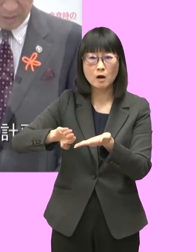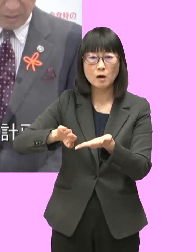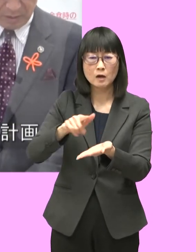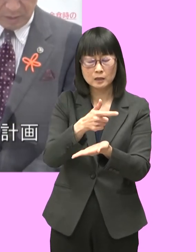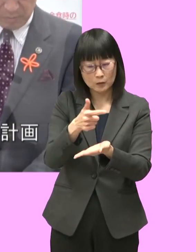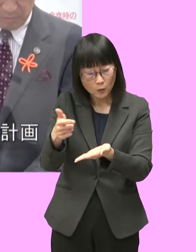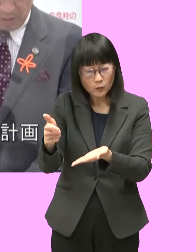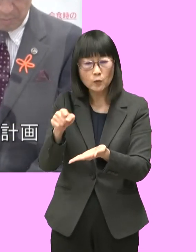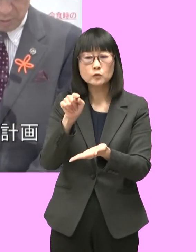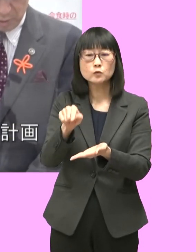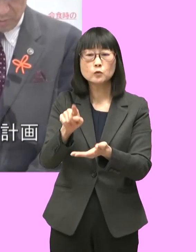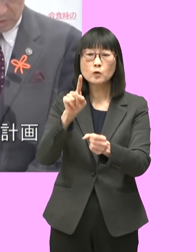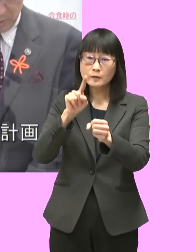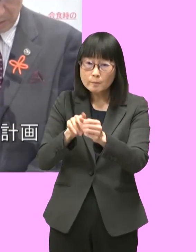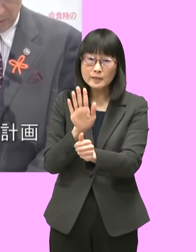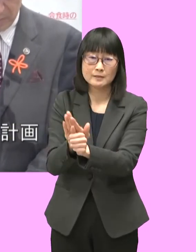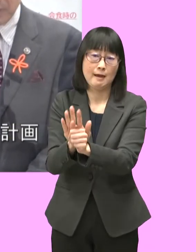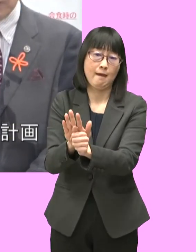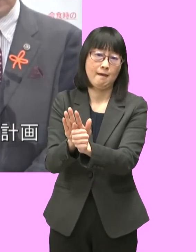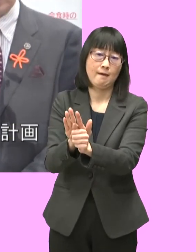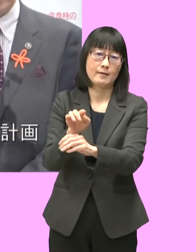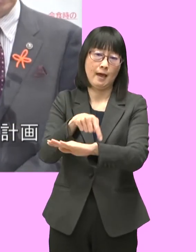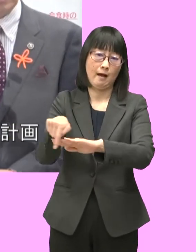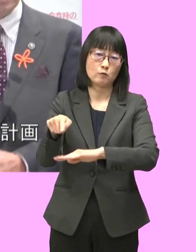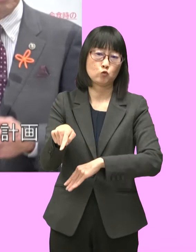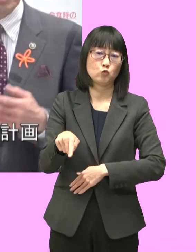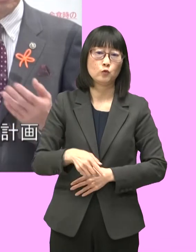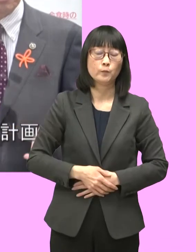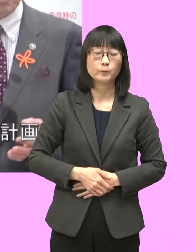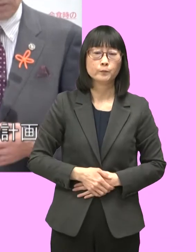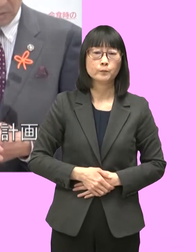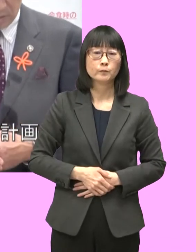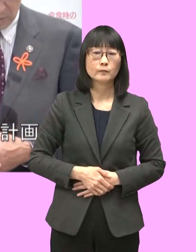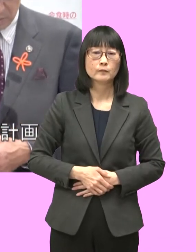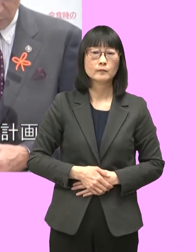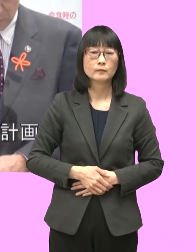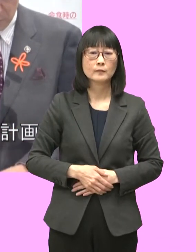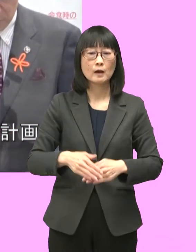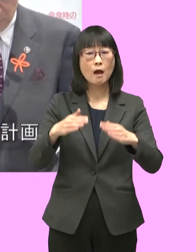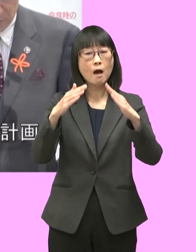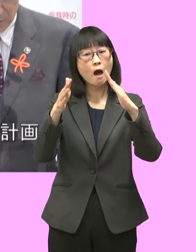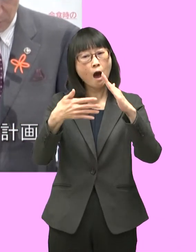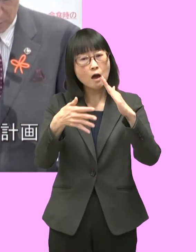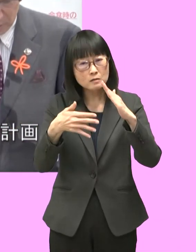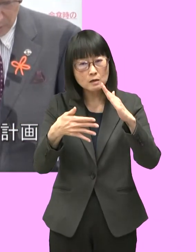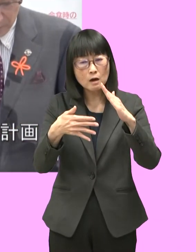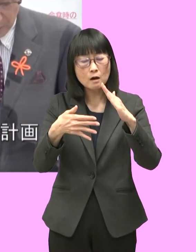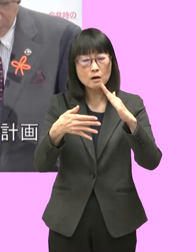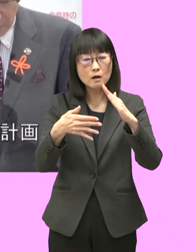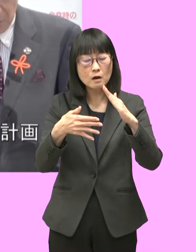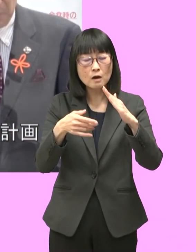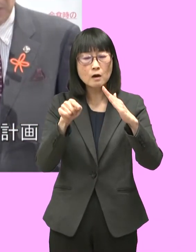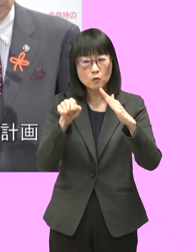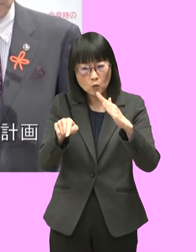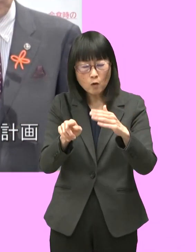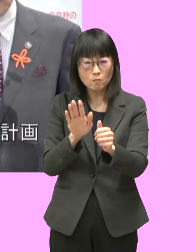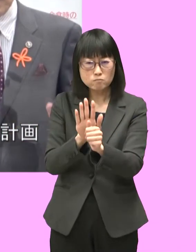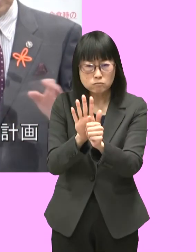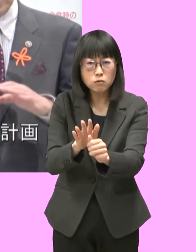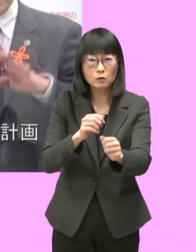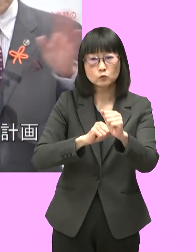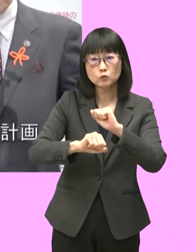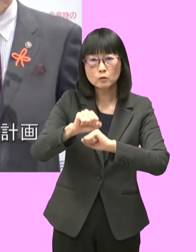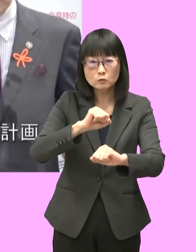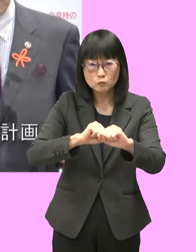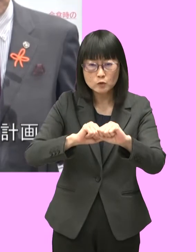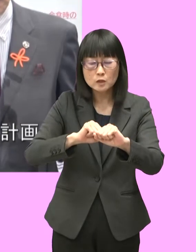。ポイントの3つ目は、空き家に取り組みを進めるにしてもですね、まあ、市